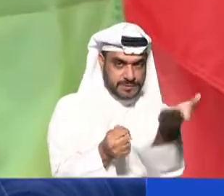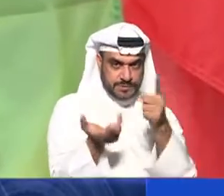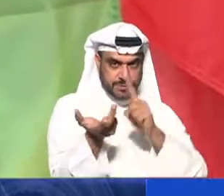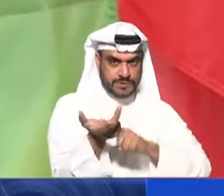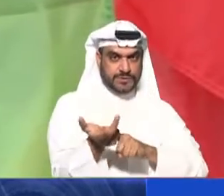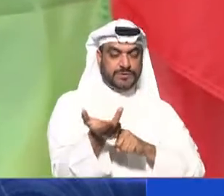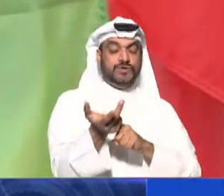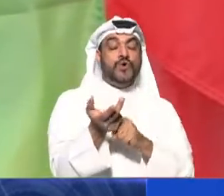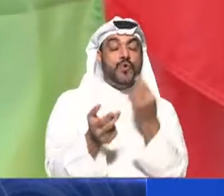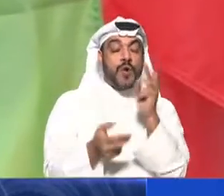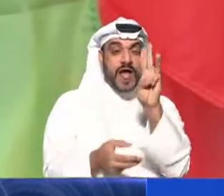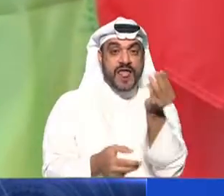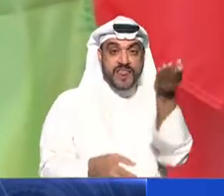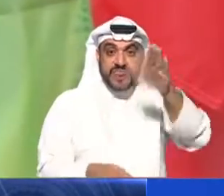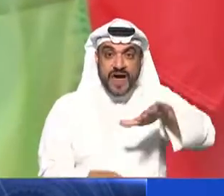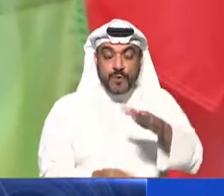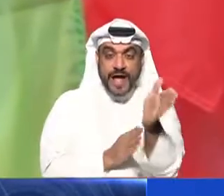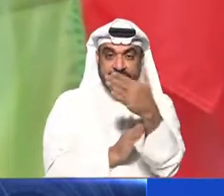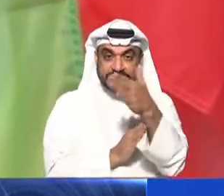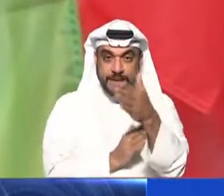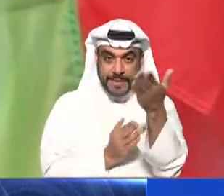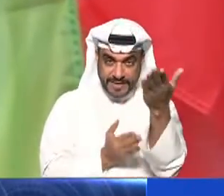والثروة السمكية